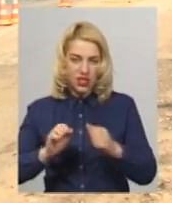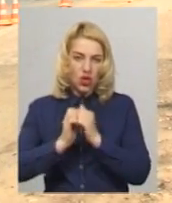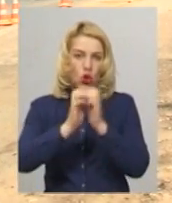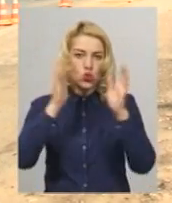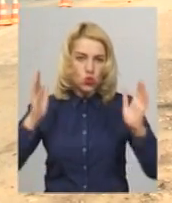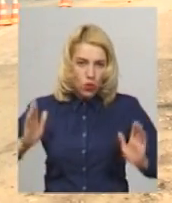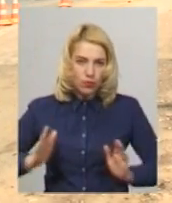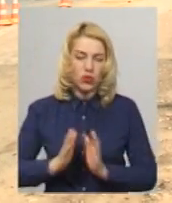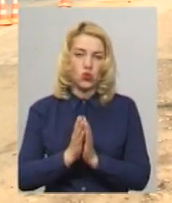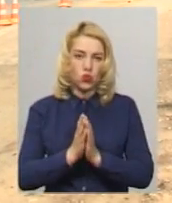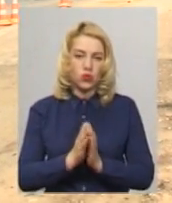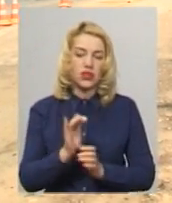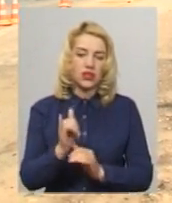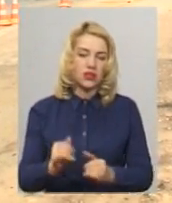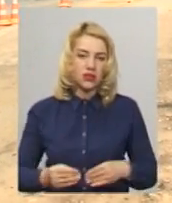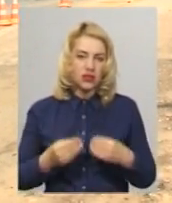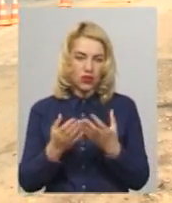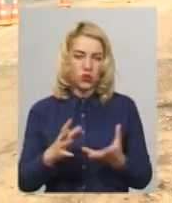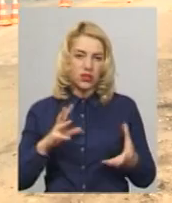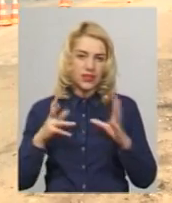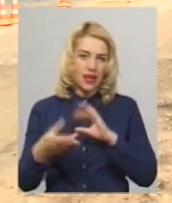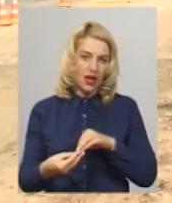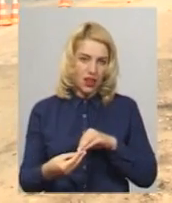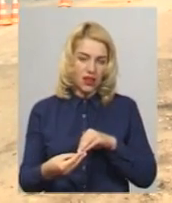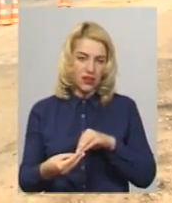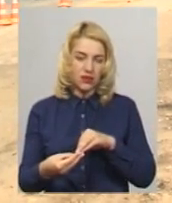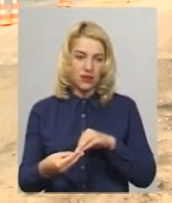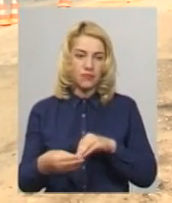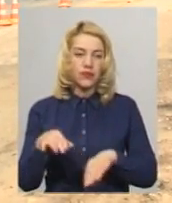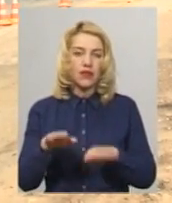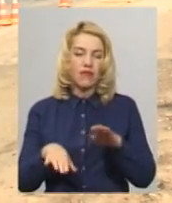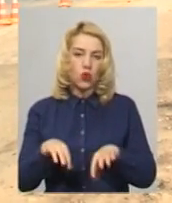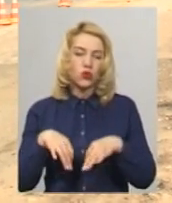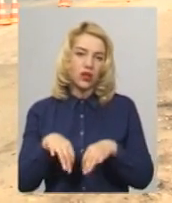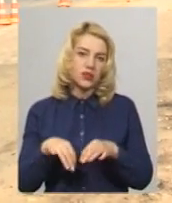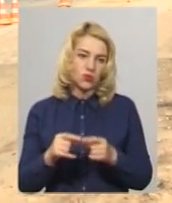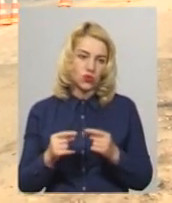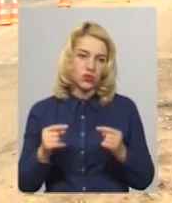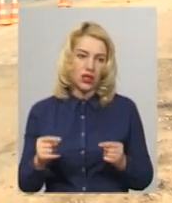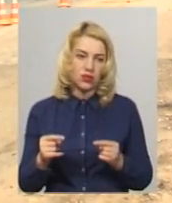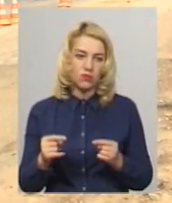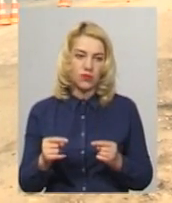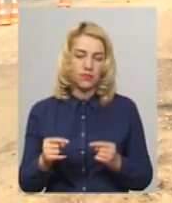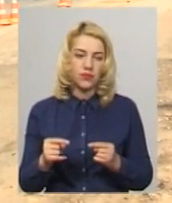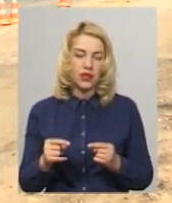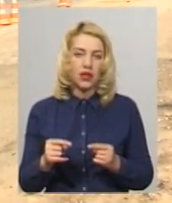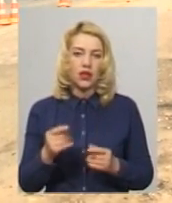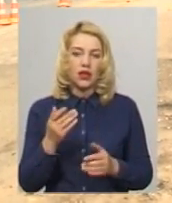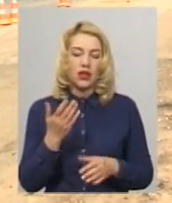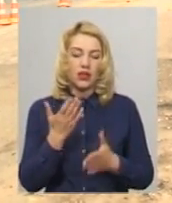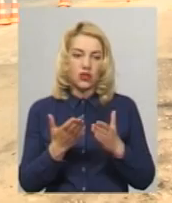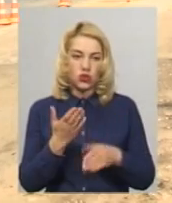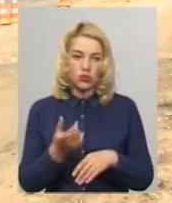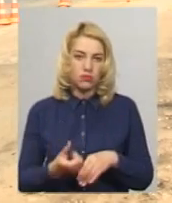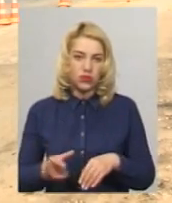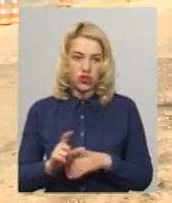видає загальну вагу транспортного засобу. При вигляді перевищення більше